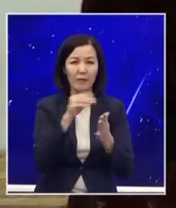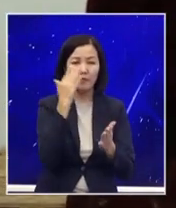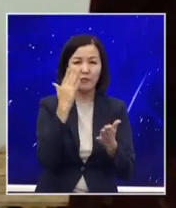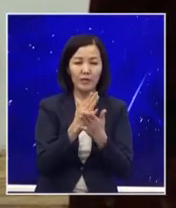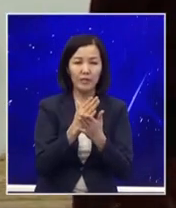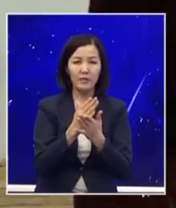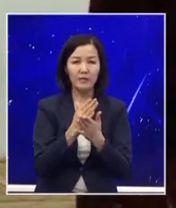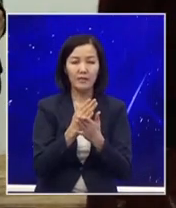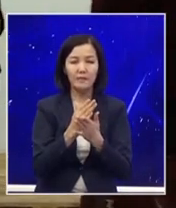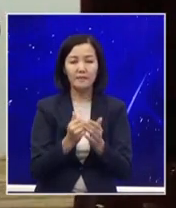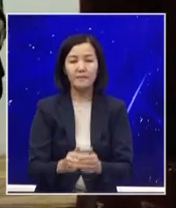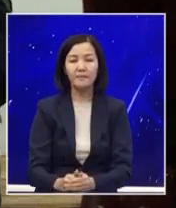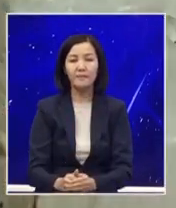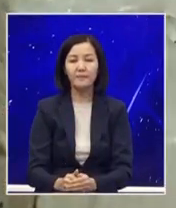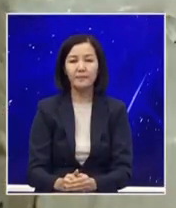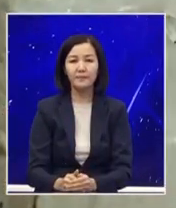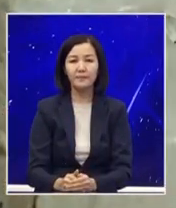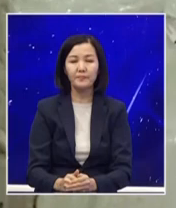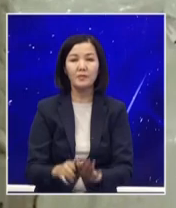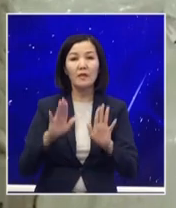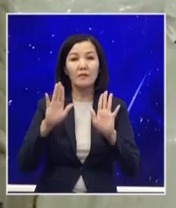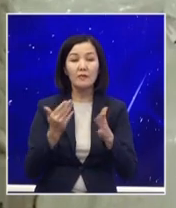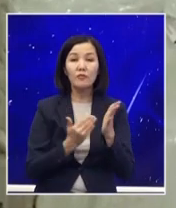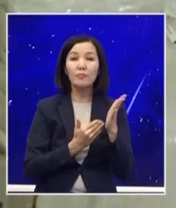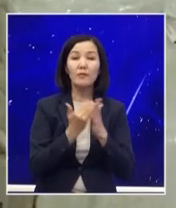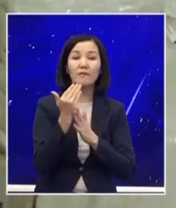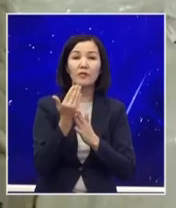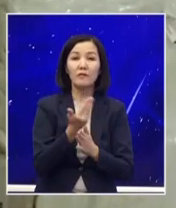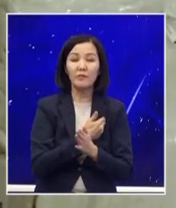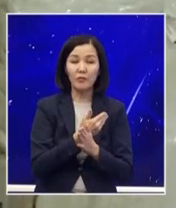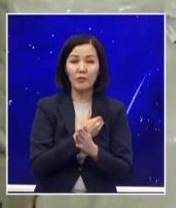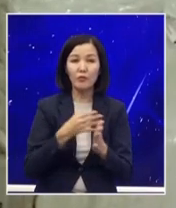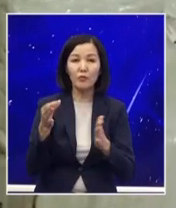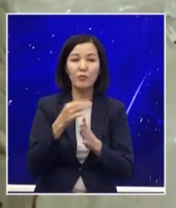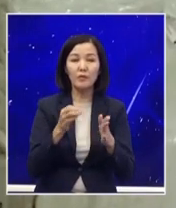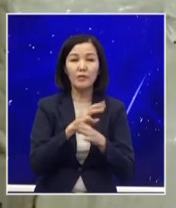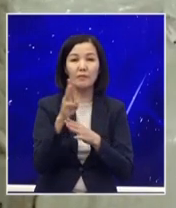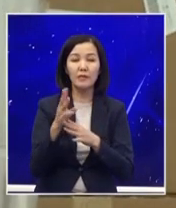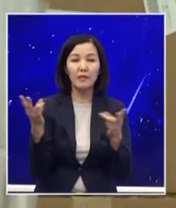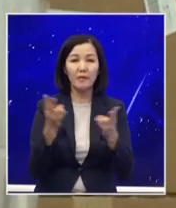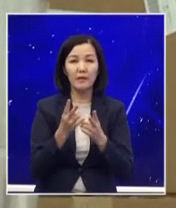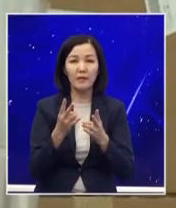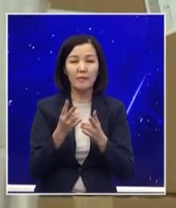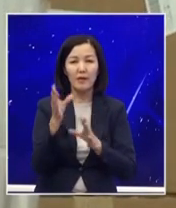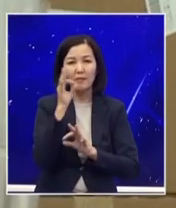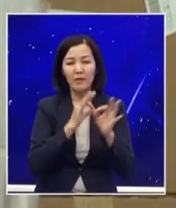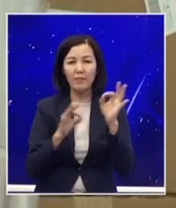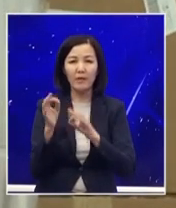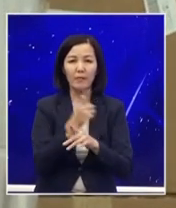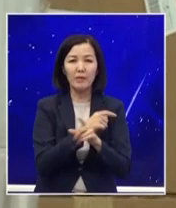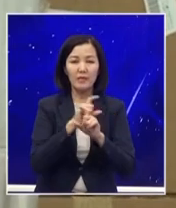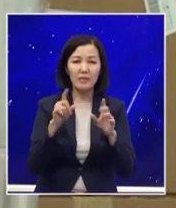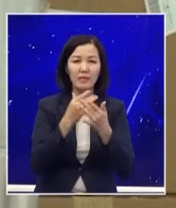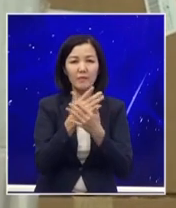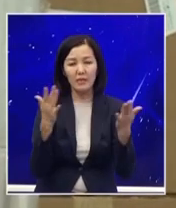Антибиотик, гитмак, шулардарвар. В случае повышенного спроса на лекарства область обеспечена всеми необходимыми препаратами и медицинскими